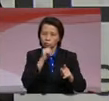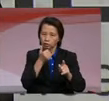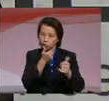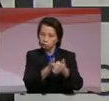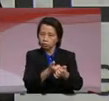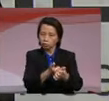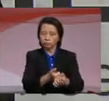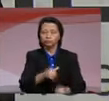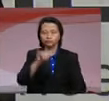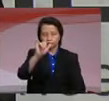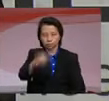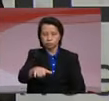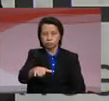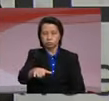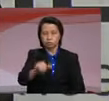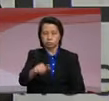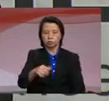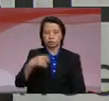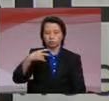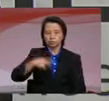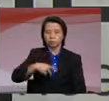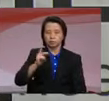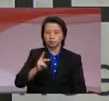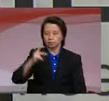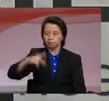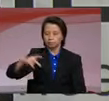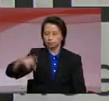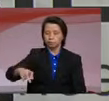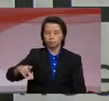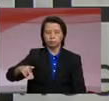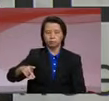memang daripada 10 dalam PKPP, iaitu